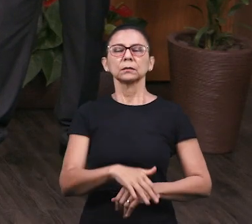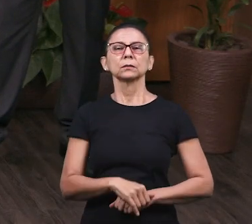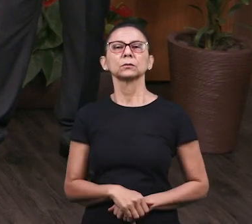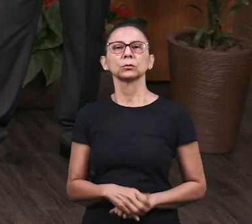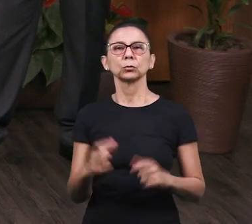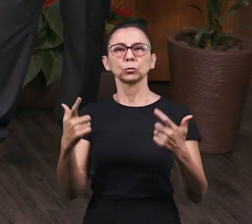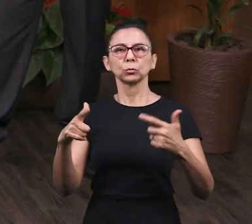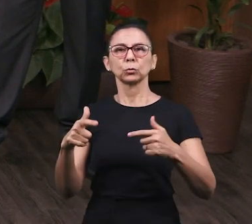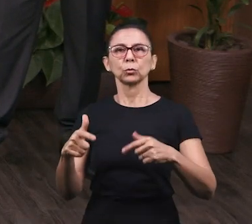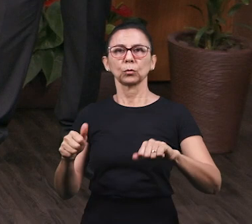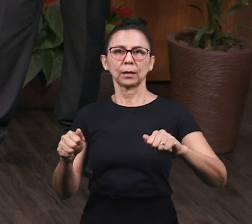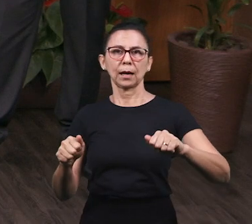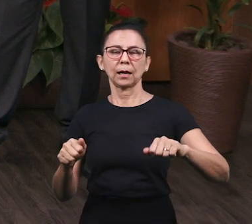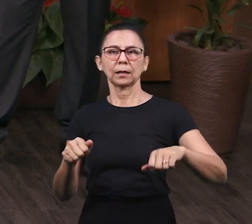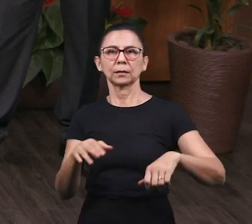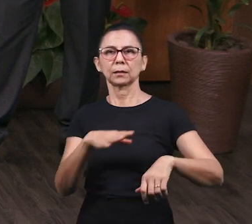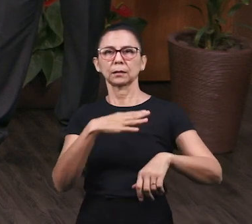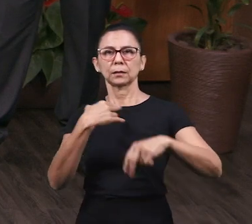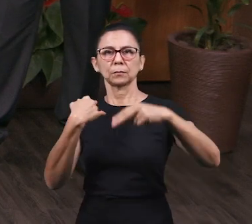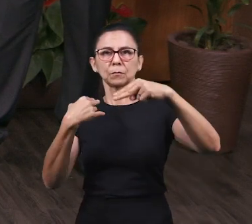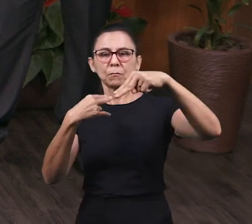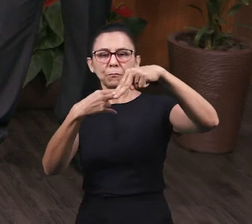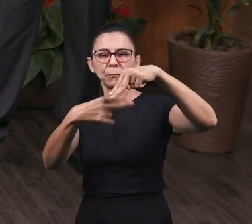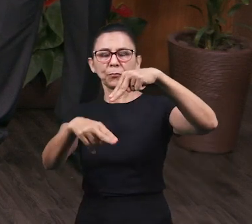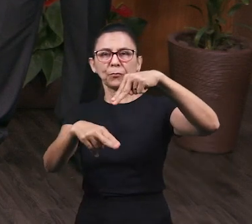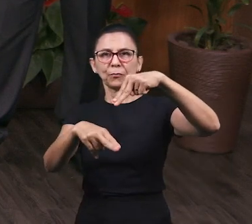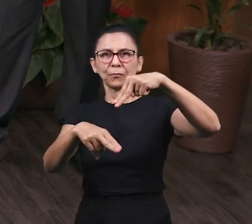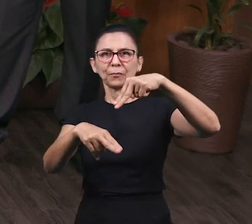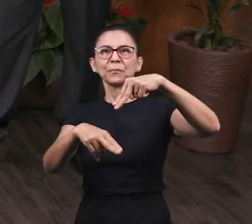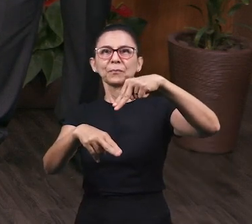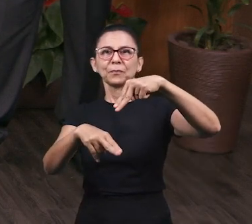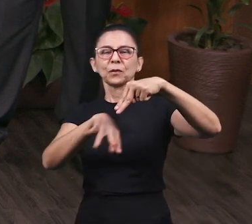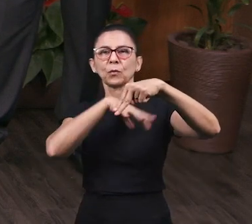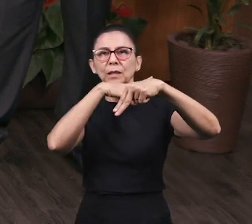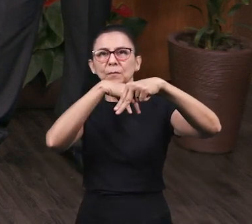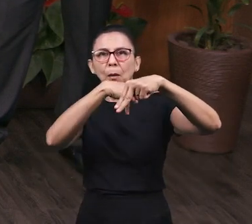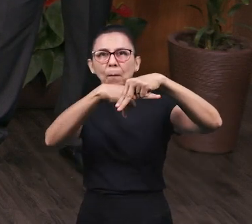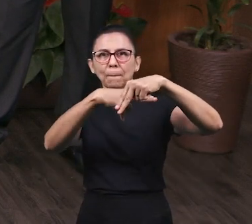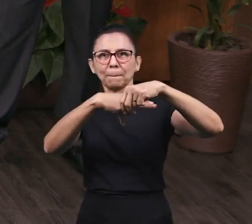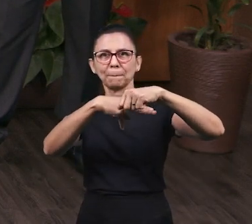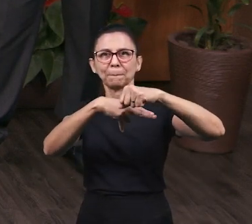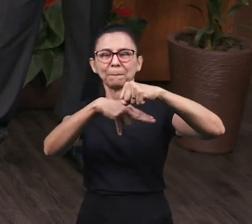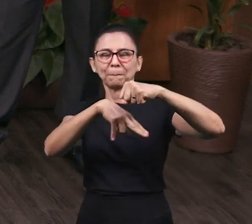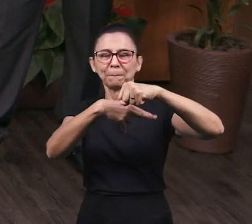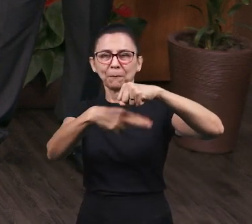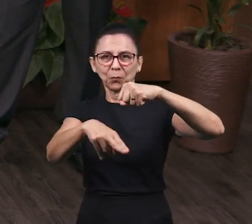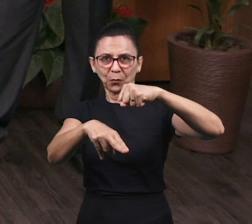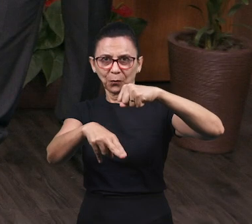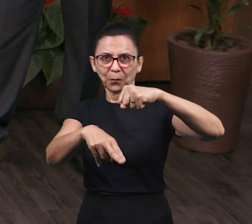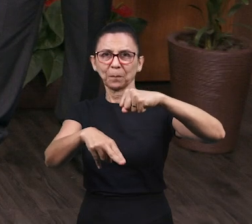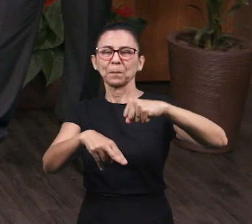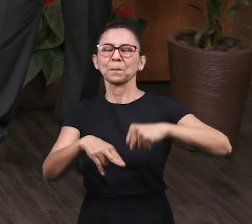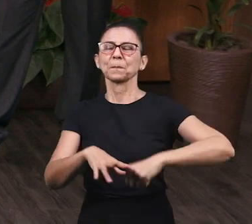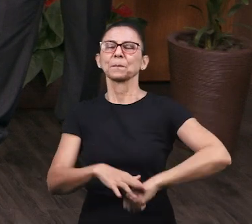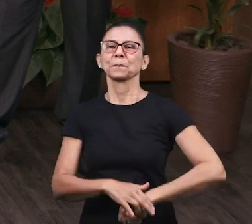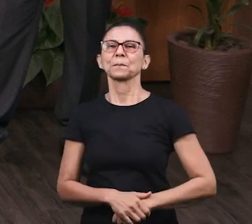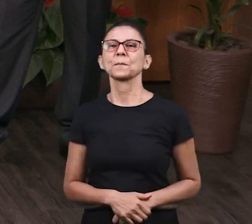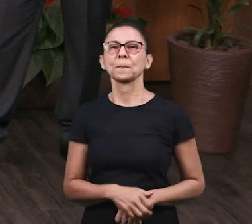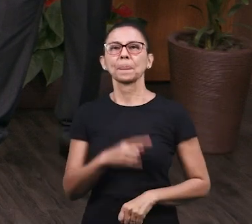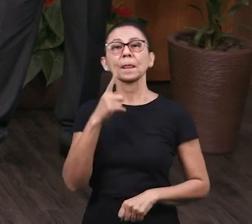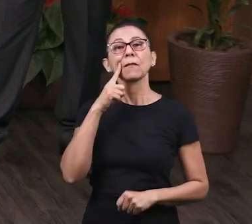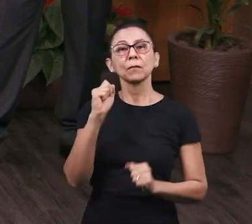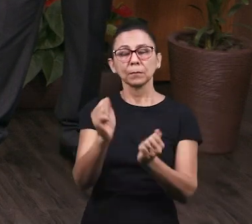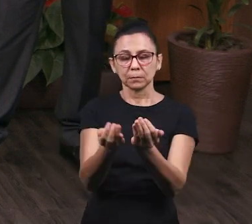avons vu l'autre rideau, l'autel des holocaustes, la bassine de bronze et les couvertures de la tente. Chaque pas que nous